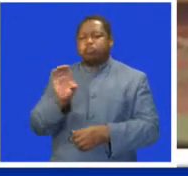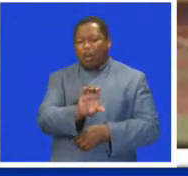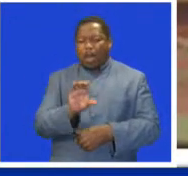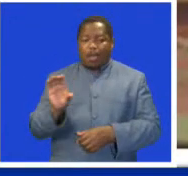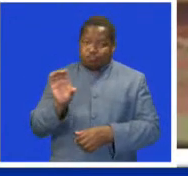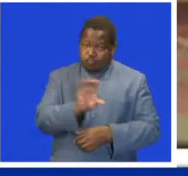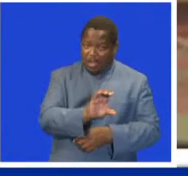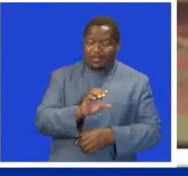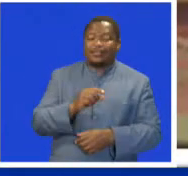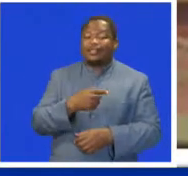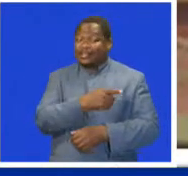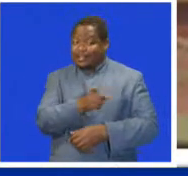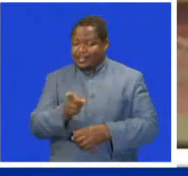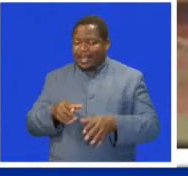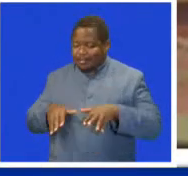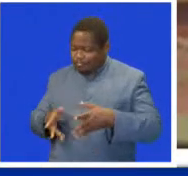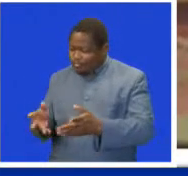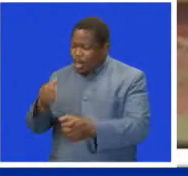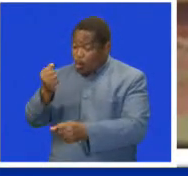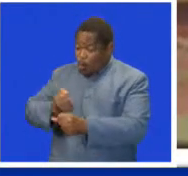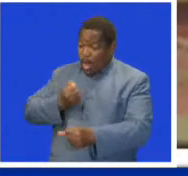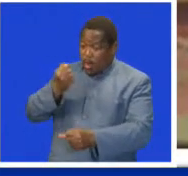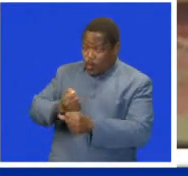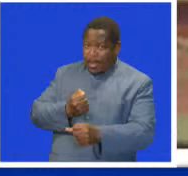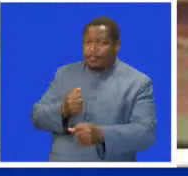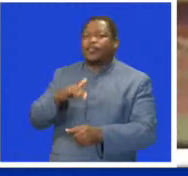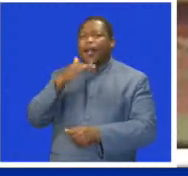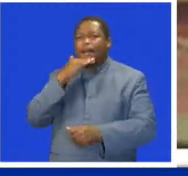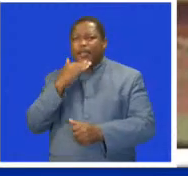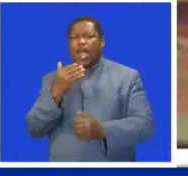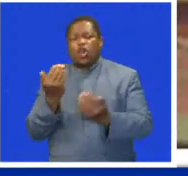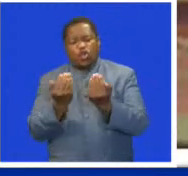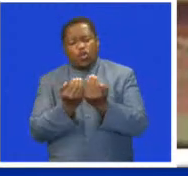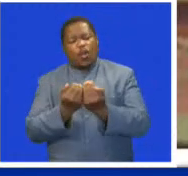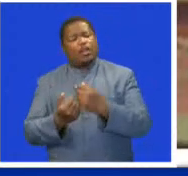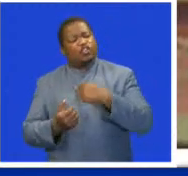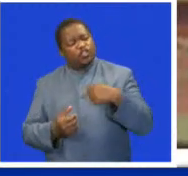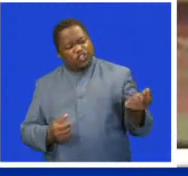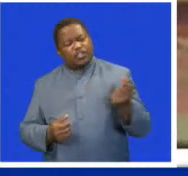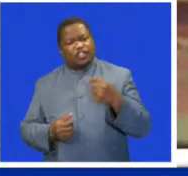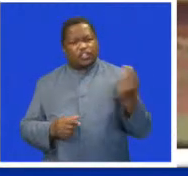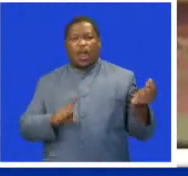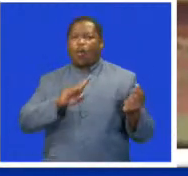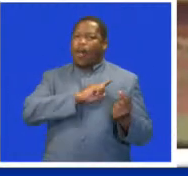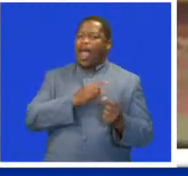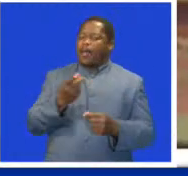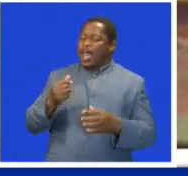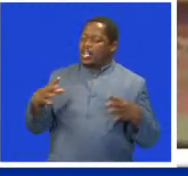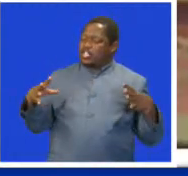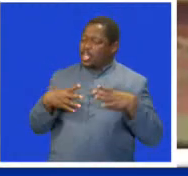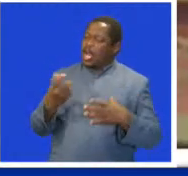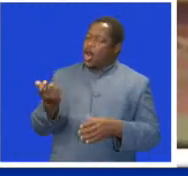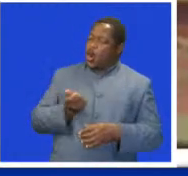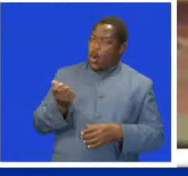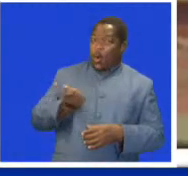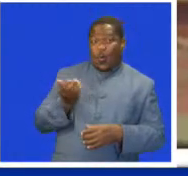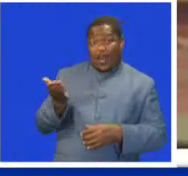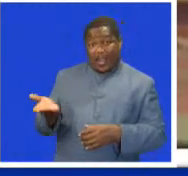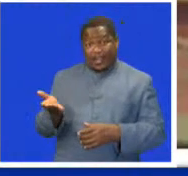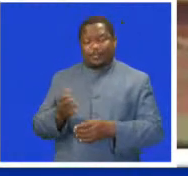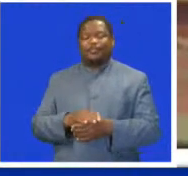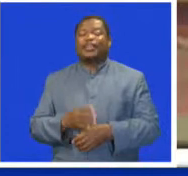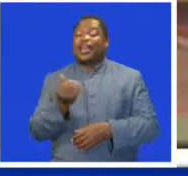of absenteeism inkulu kakhulu nalele coming noma ke sahafikile la skolweni ukwenza ukuthi lo